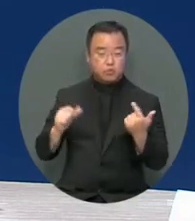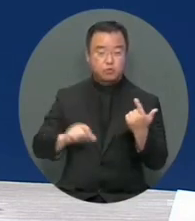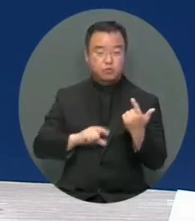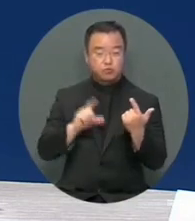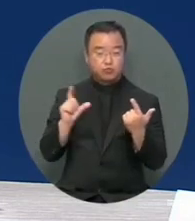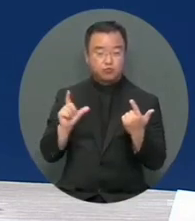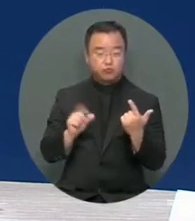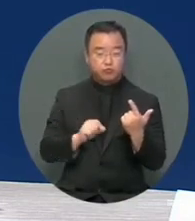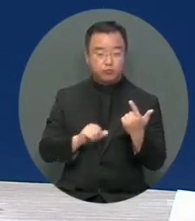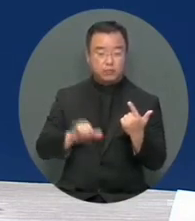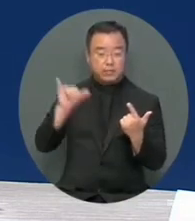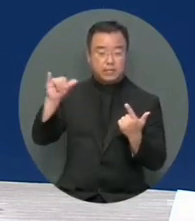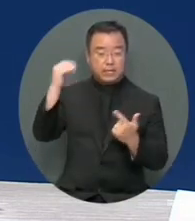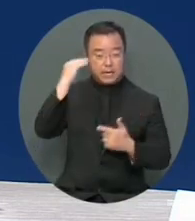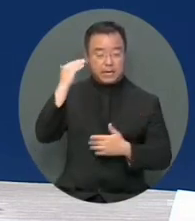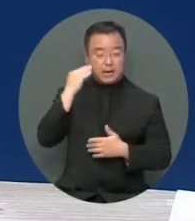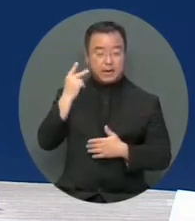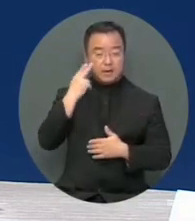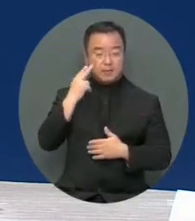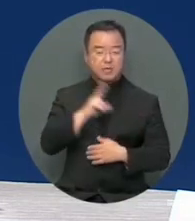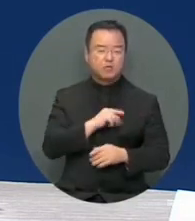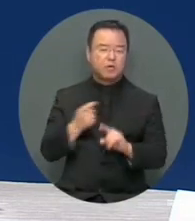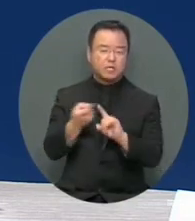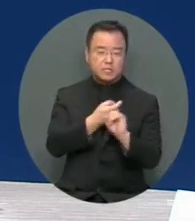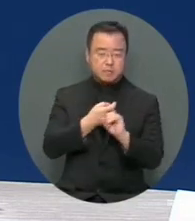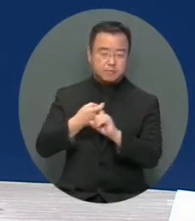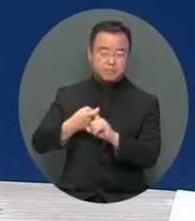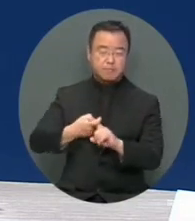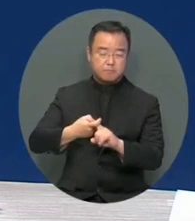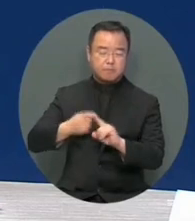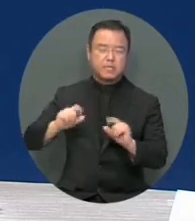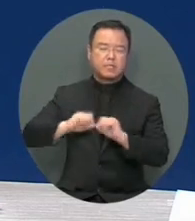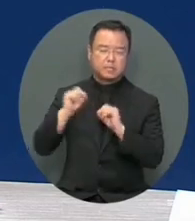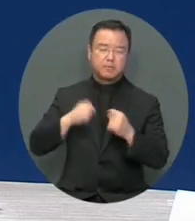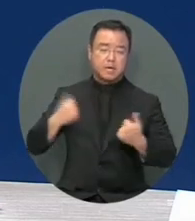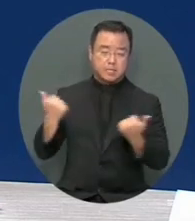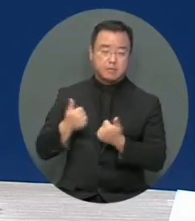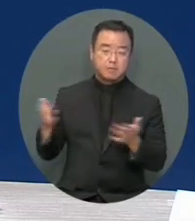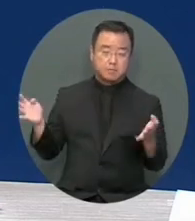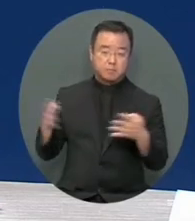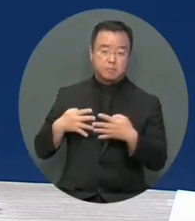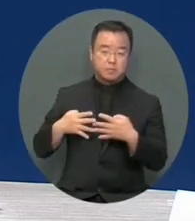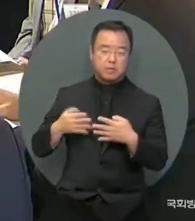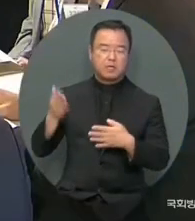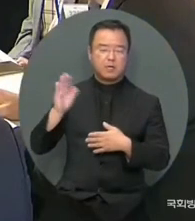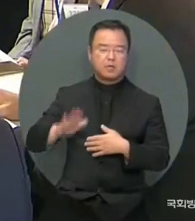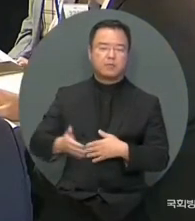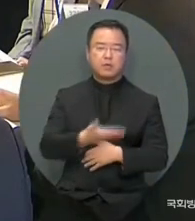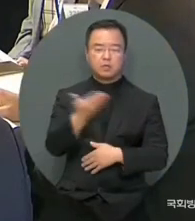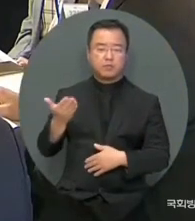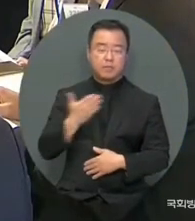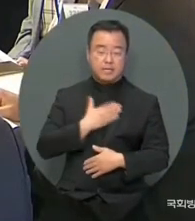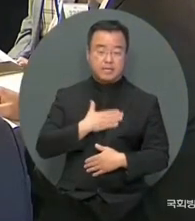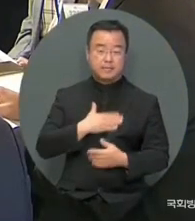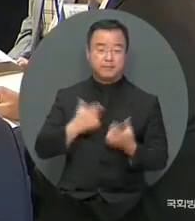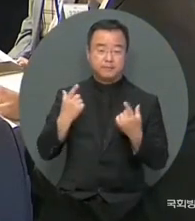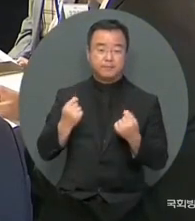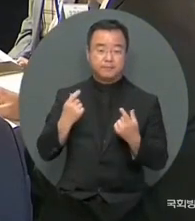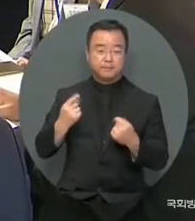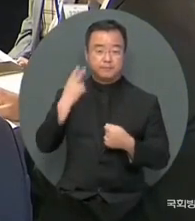가서 한미의원연맹을 창설하기로 미국 측과 잠정적 협의를 했었는데 잘 아시는 것처럼 미국이